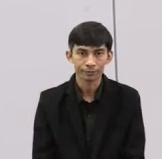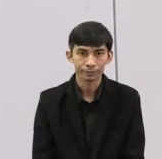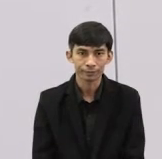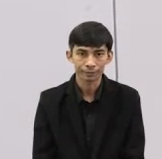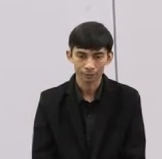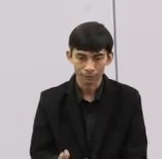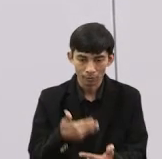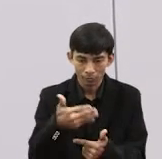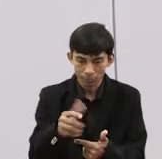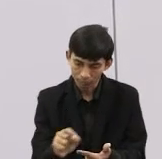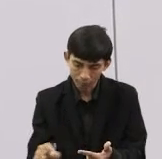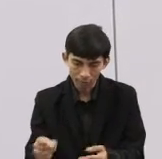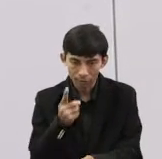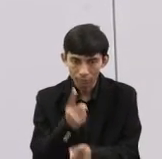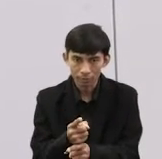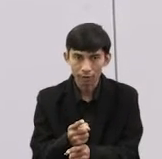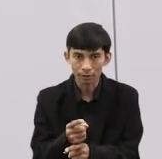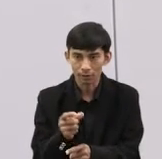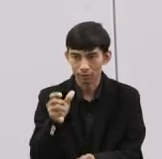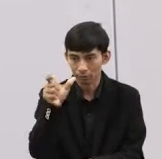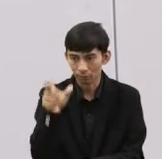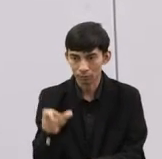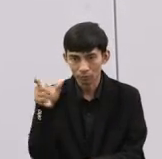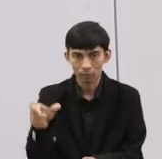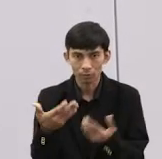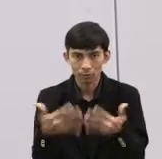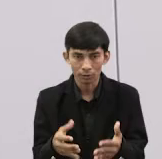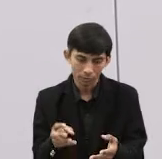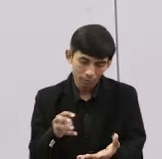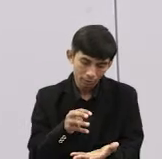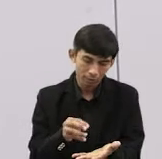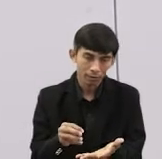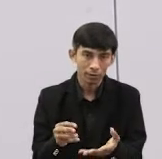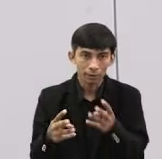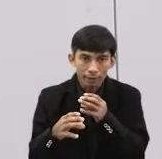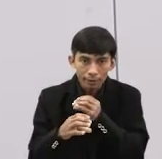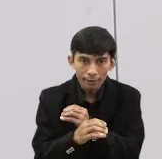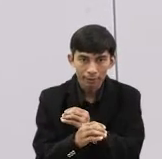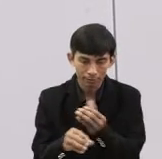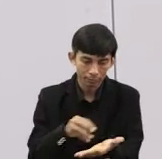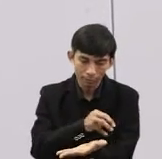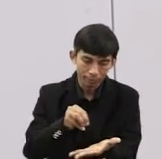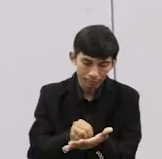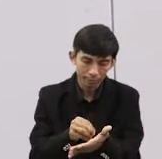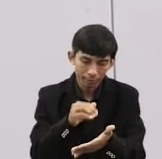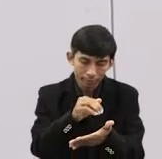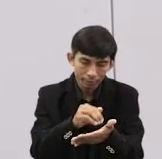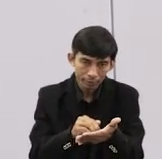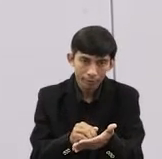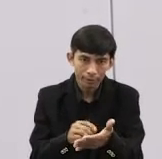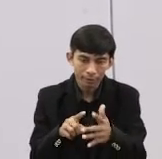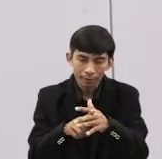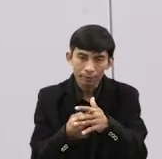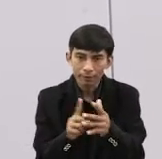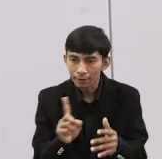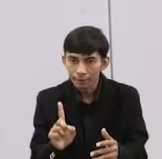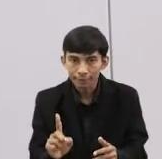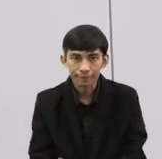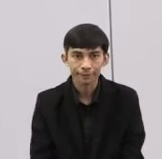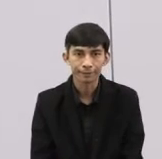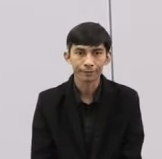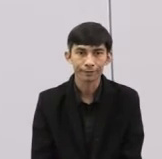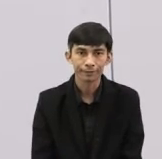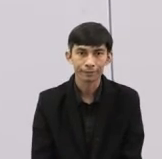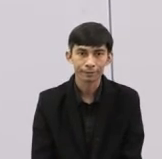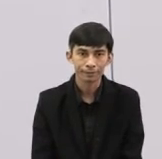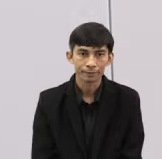trở tám tung hai chùm nơi tì pi cứ dương kẹ nếp rô man vị thí đó là chạp đang bị ná con chà, cứ